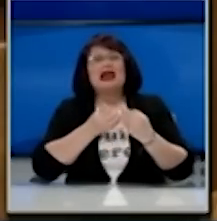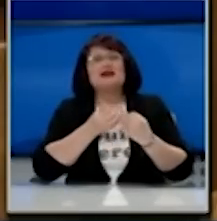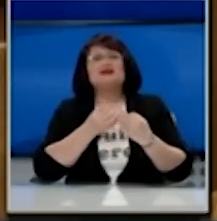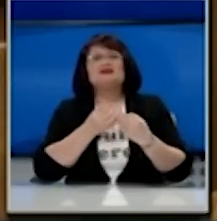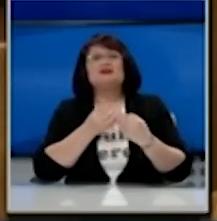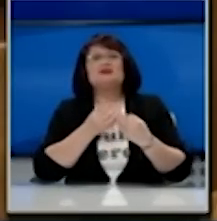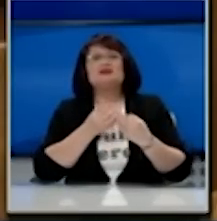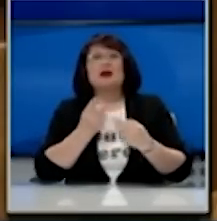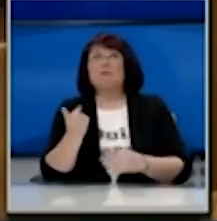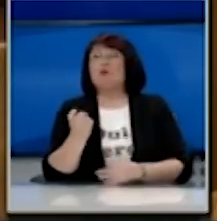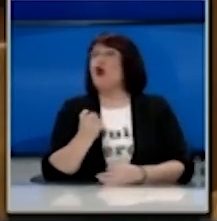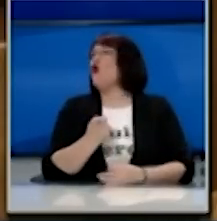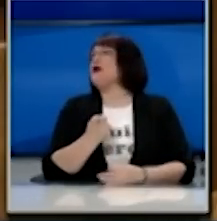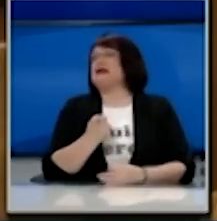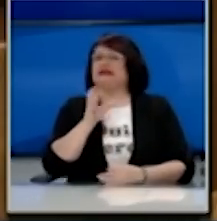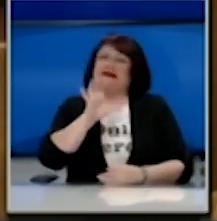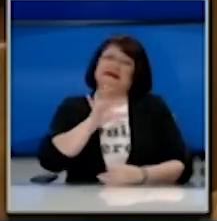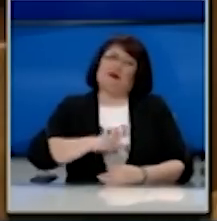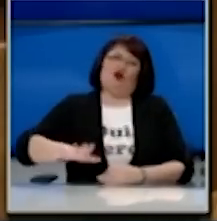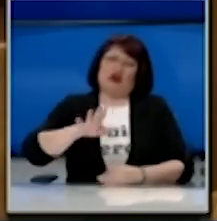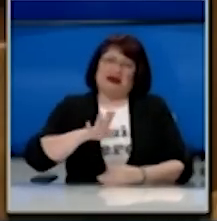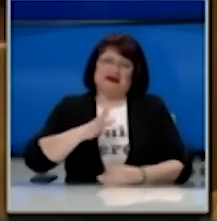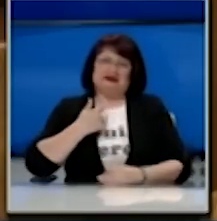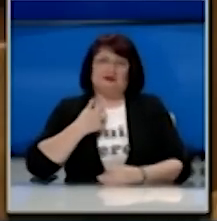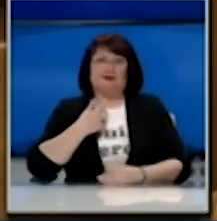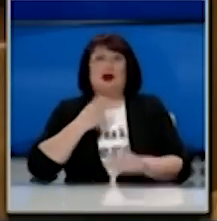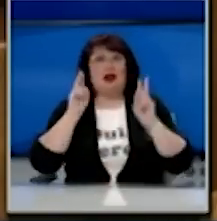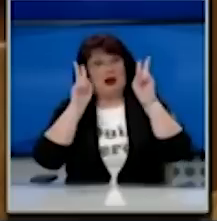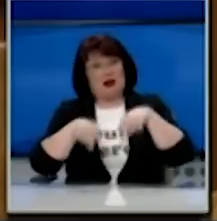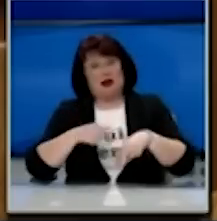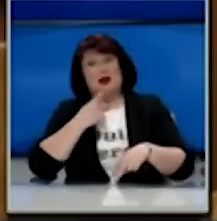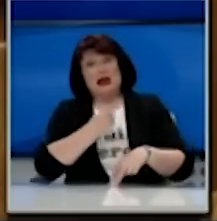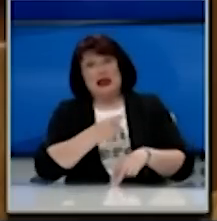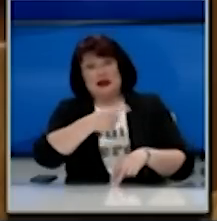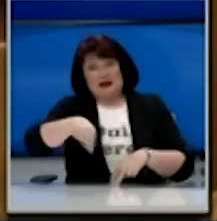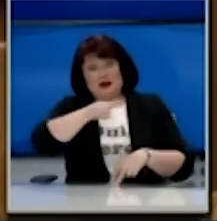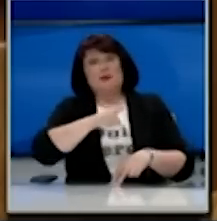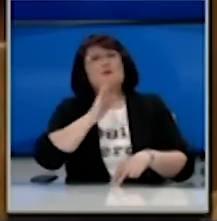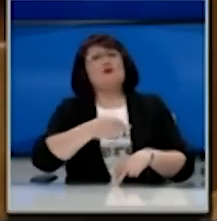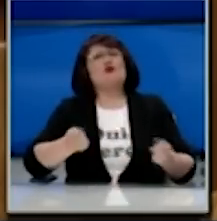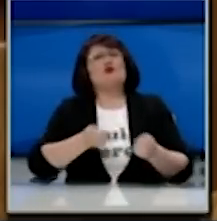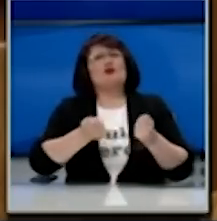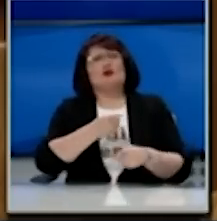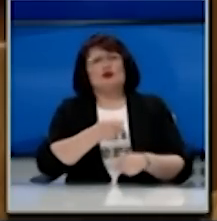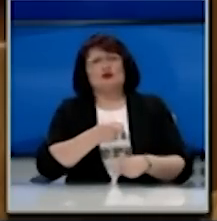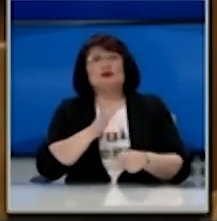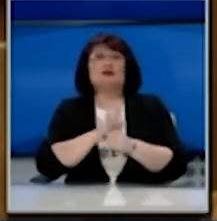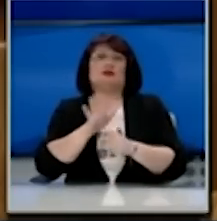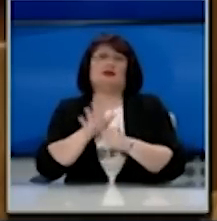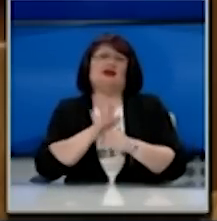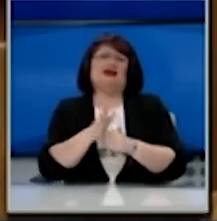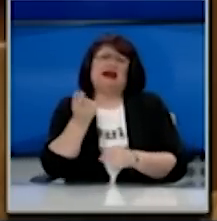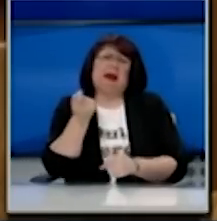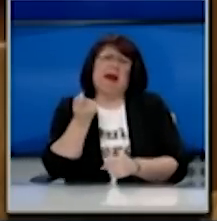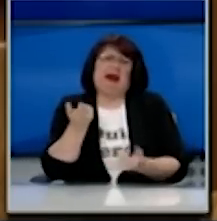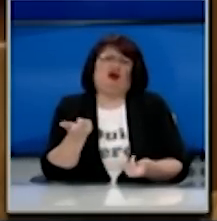έτσι ως προκλήσεις της εποχής. Να αναγνωρίζετε ότι αυτά που εσείς μπορείτε να κάνετε δεν αρκούν στο